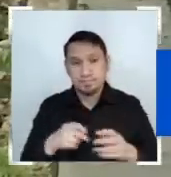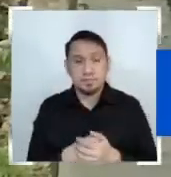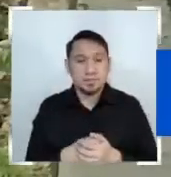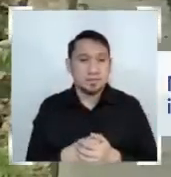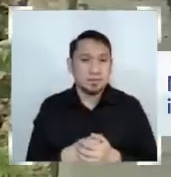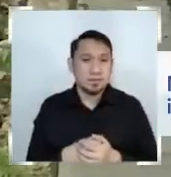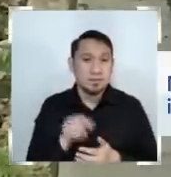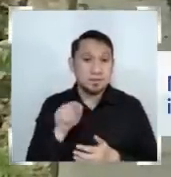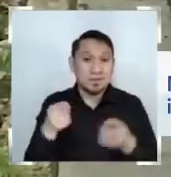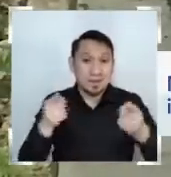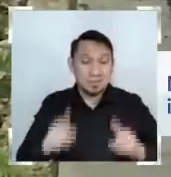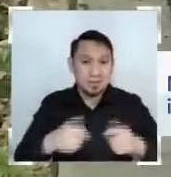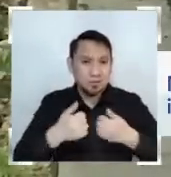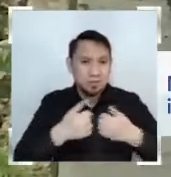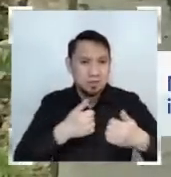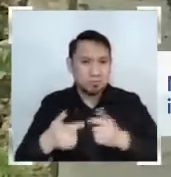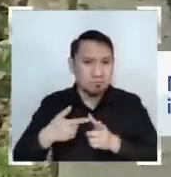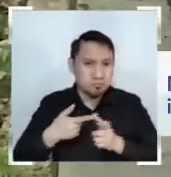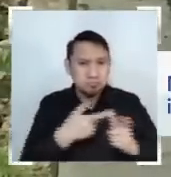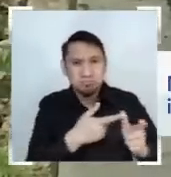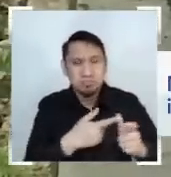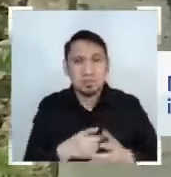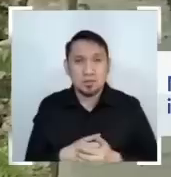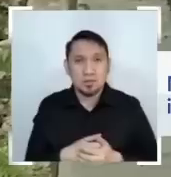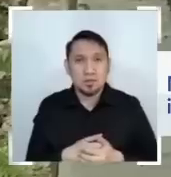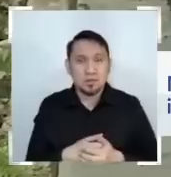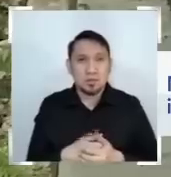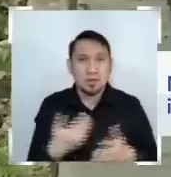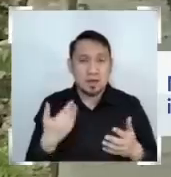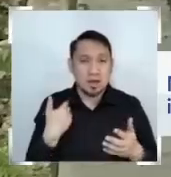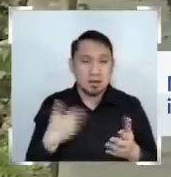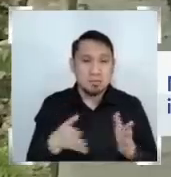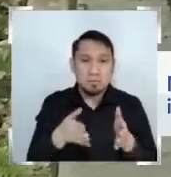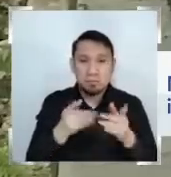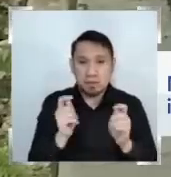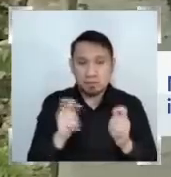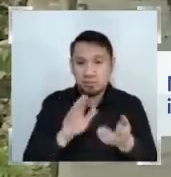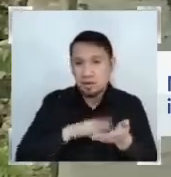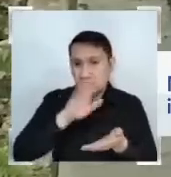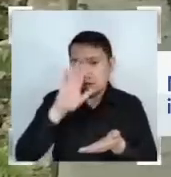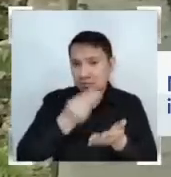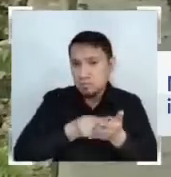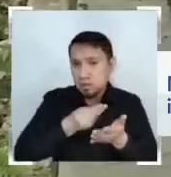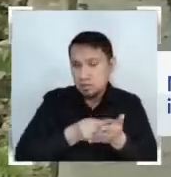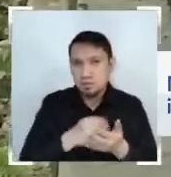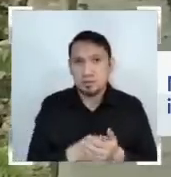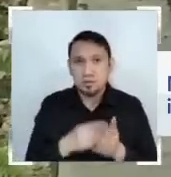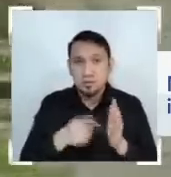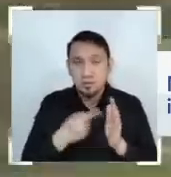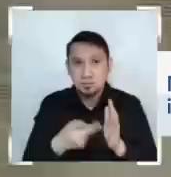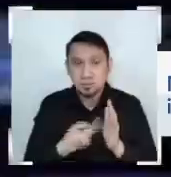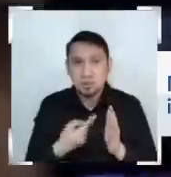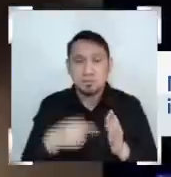ng drag racing, dapat alaman na malaking pera ang taya sa ganitong klase ng karera na kung minsan ay mismong kotse